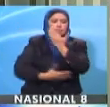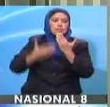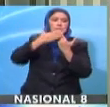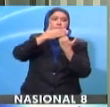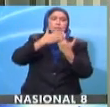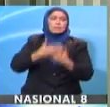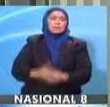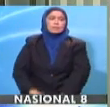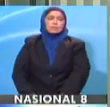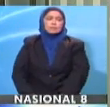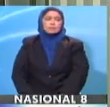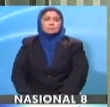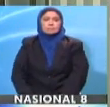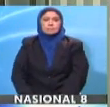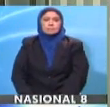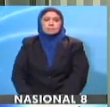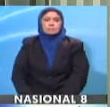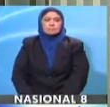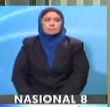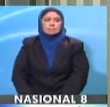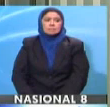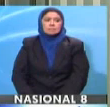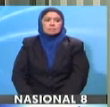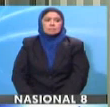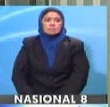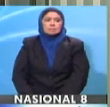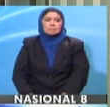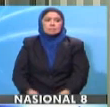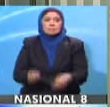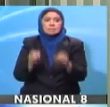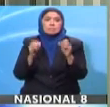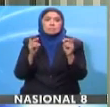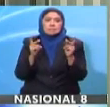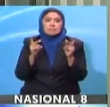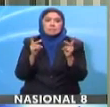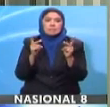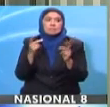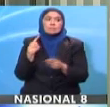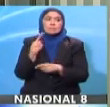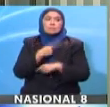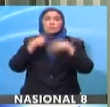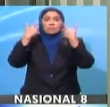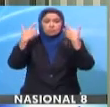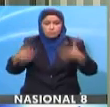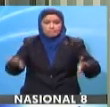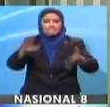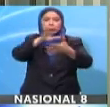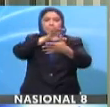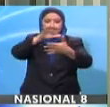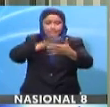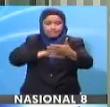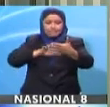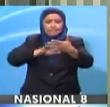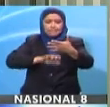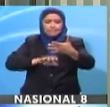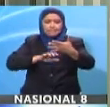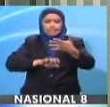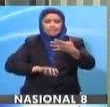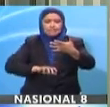negara OK kita dah merangka strategistrategi